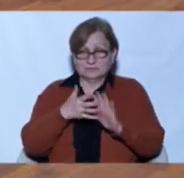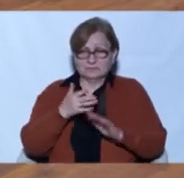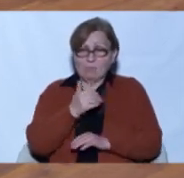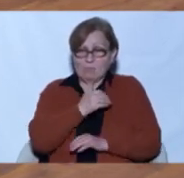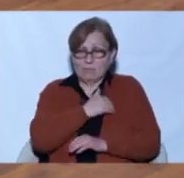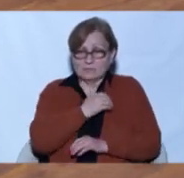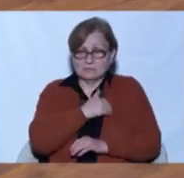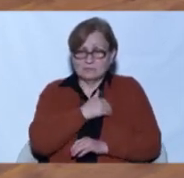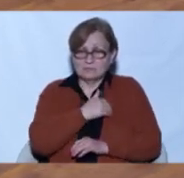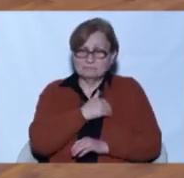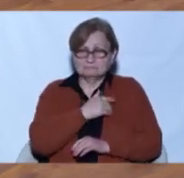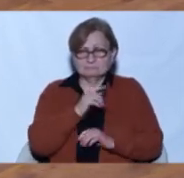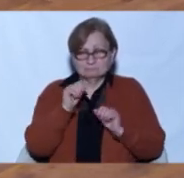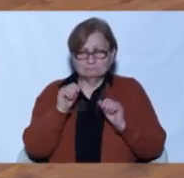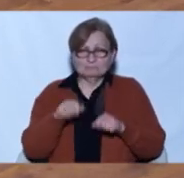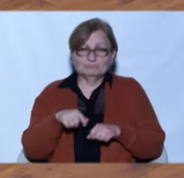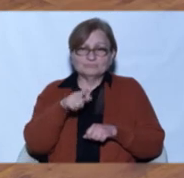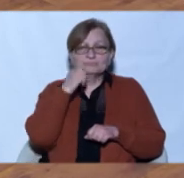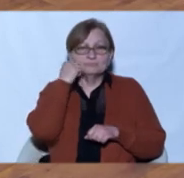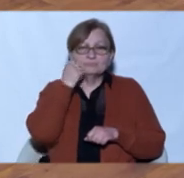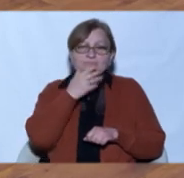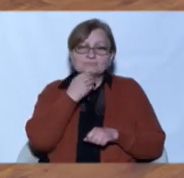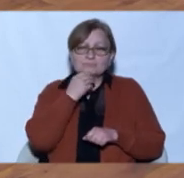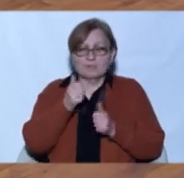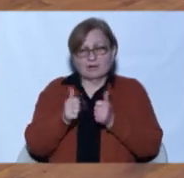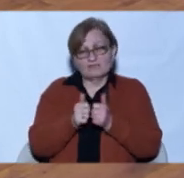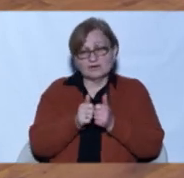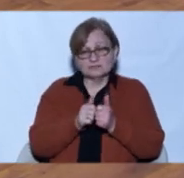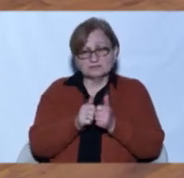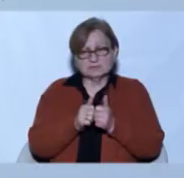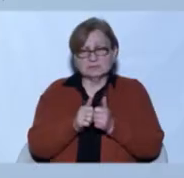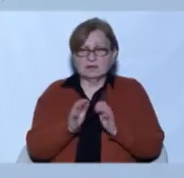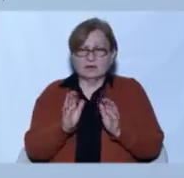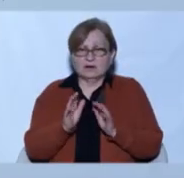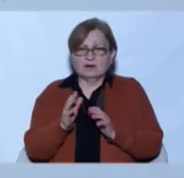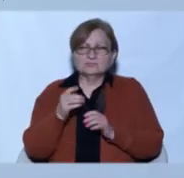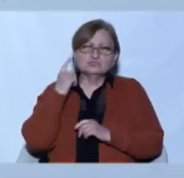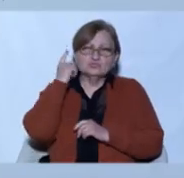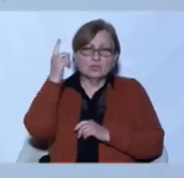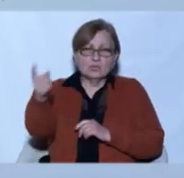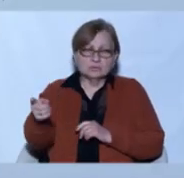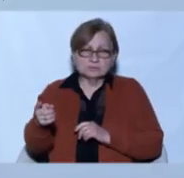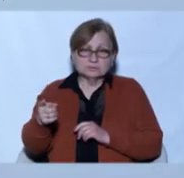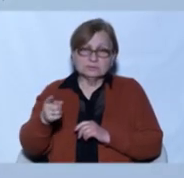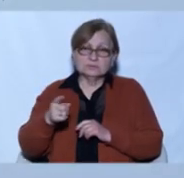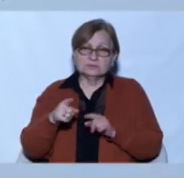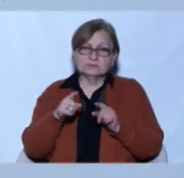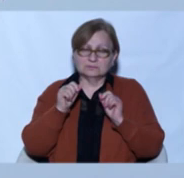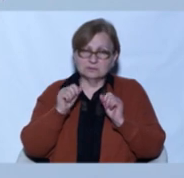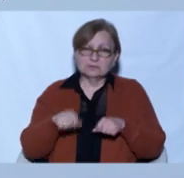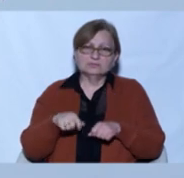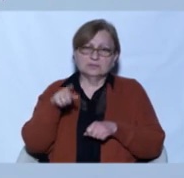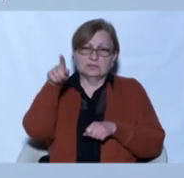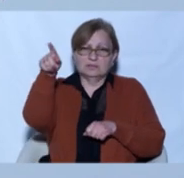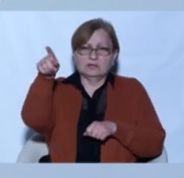მოინდომებ, რომ მიუხედავად იმისა, შენი ბებია და ბაბუა შენ გვერდით არის ახლა, თუ კილომეტრები გაშორებს მას, იქნებ